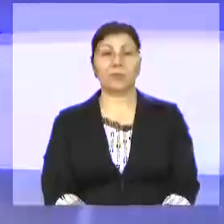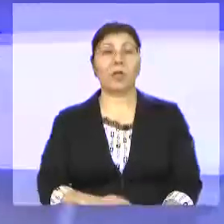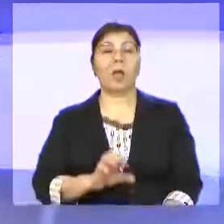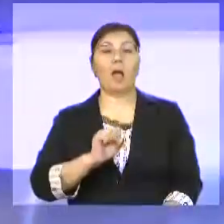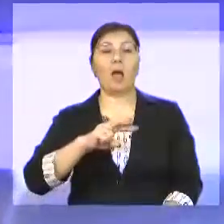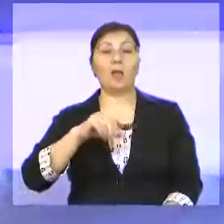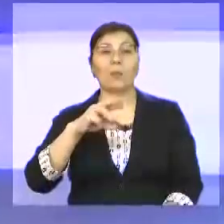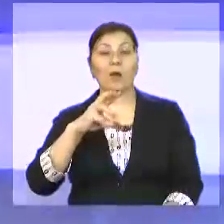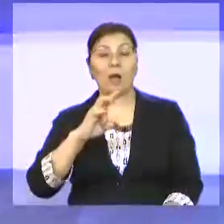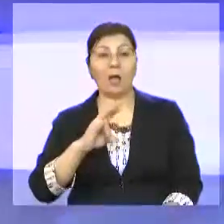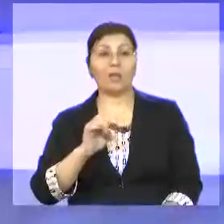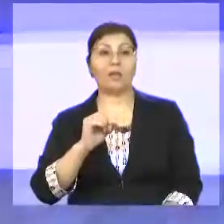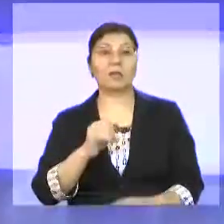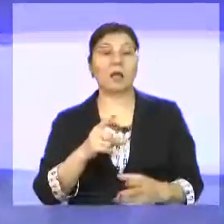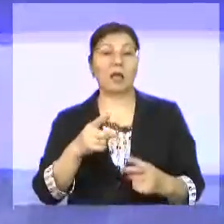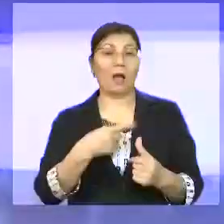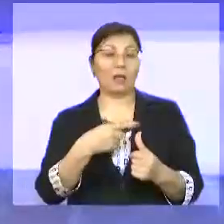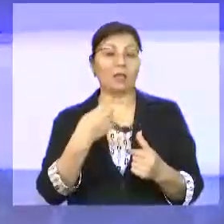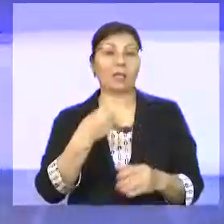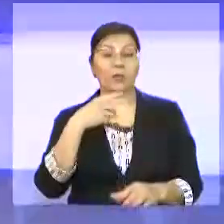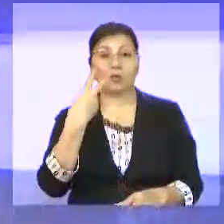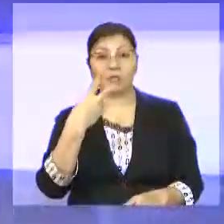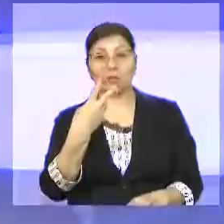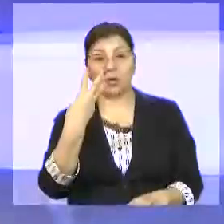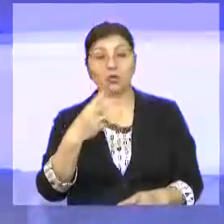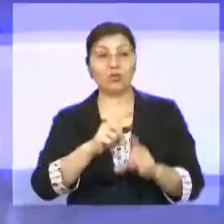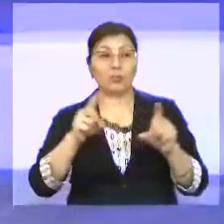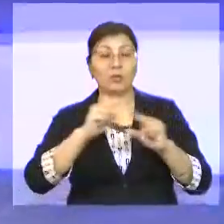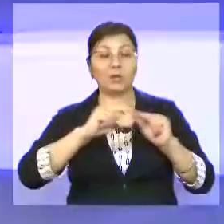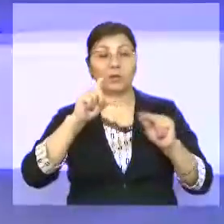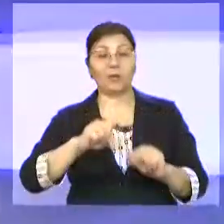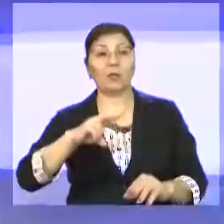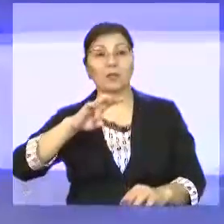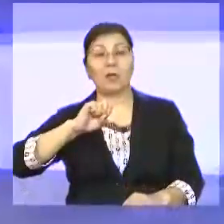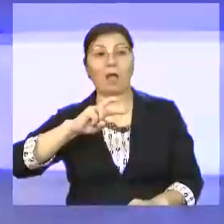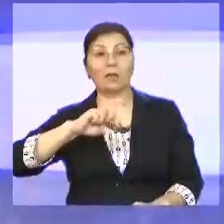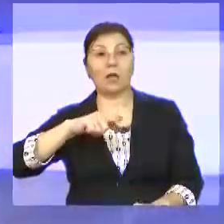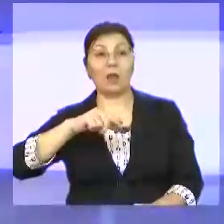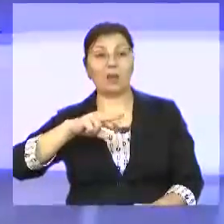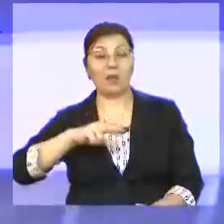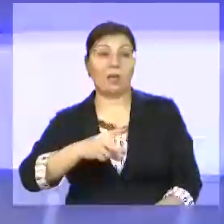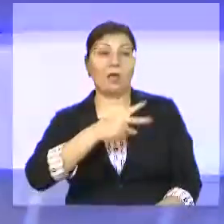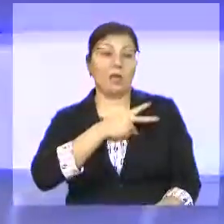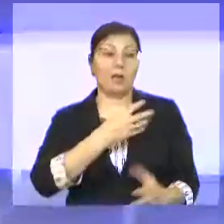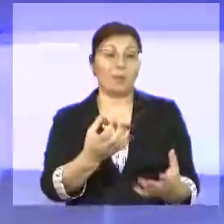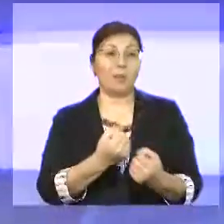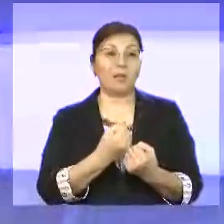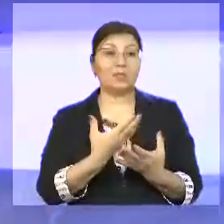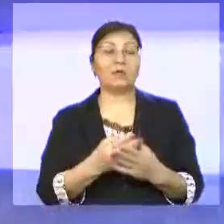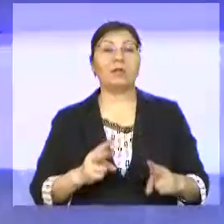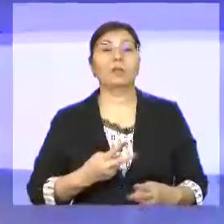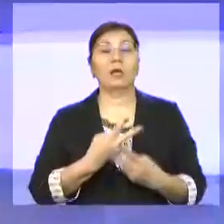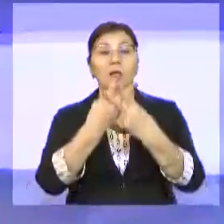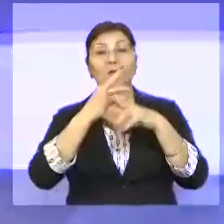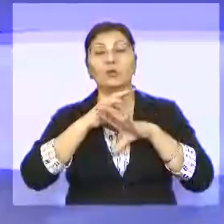Әлімхан Ермеков атындағы нөмірі 23-ші мектеп-лицейінің мұғалімі Наталья Пеннер мемлекет басшысының қолынан жоғары награда алды. Мұғалімдер мерекесіне орай Ақордада